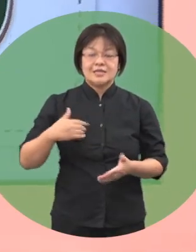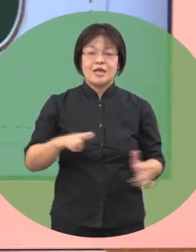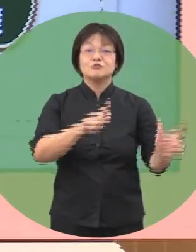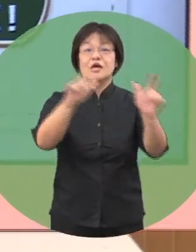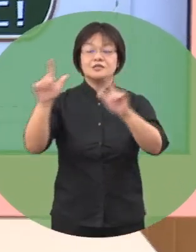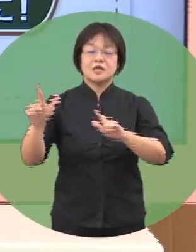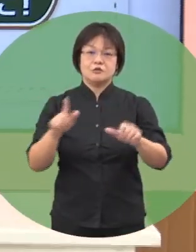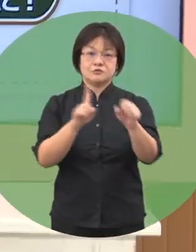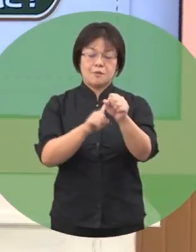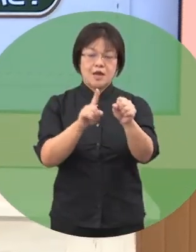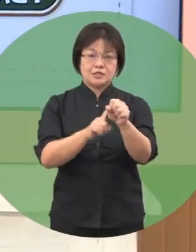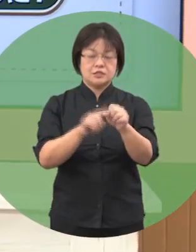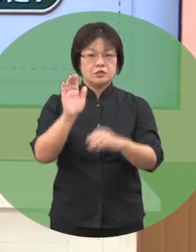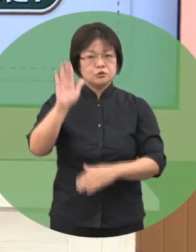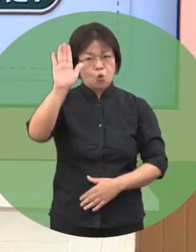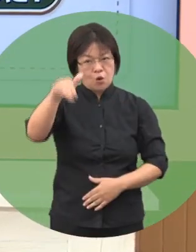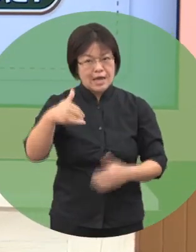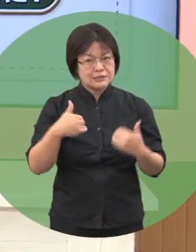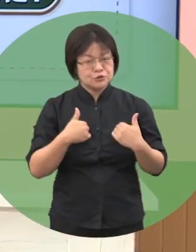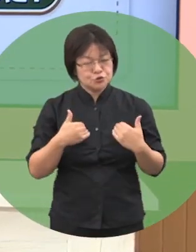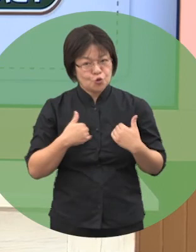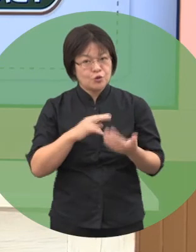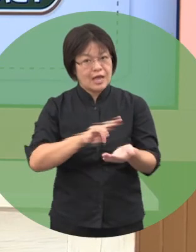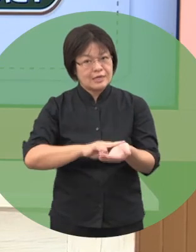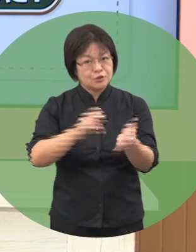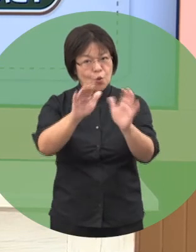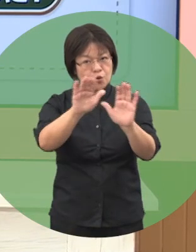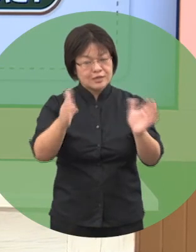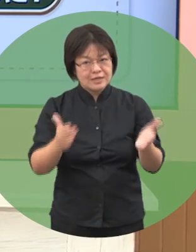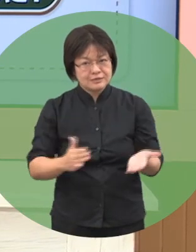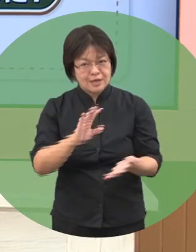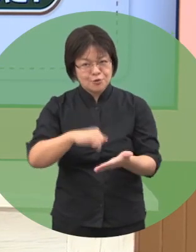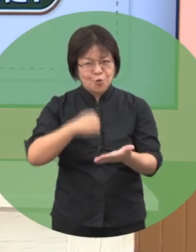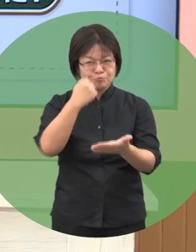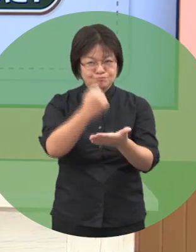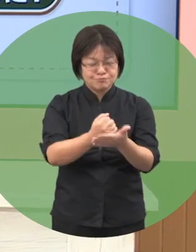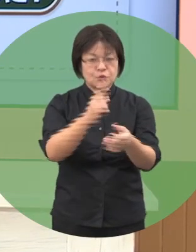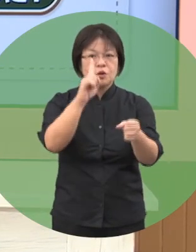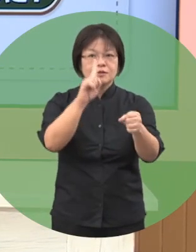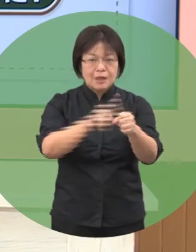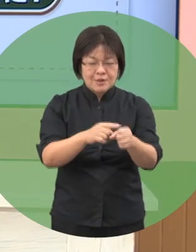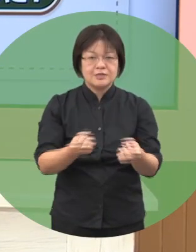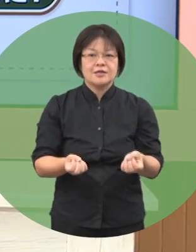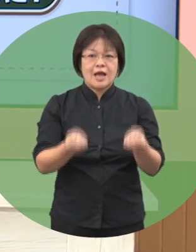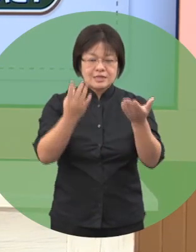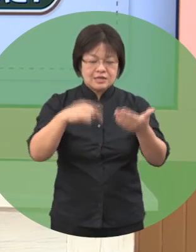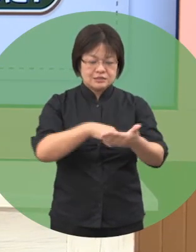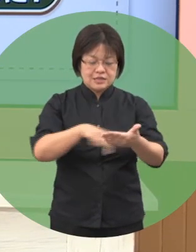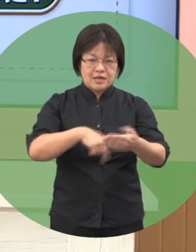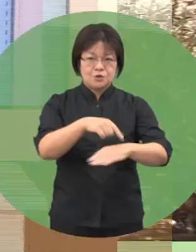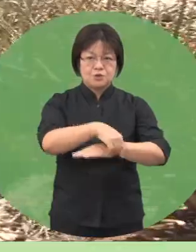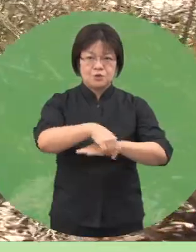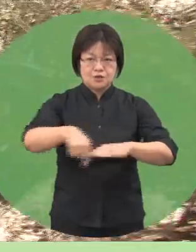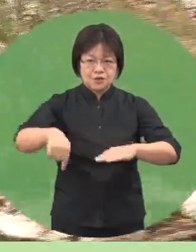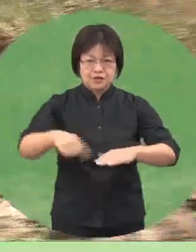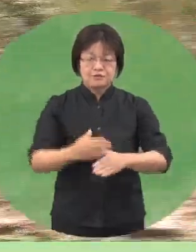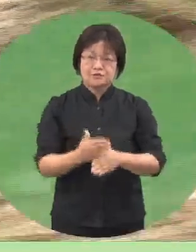、将来あるべき医療体制の充実に向けて新しい構想がスタートしました。